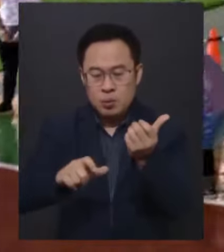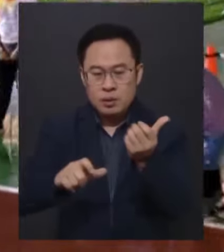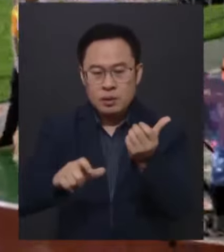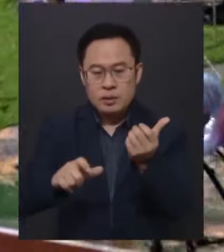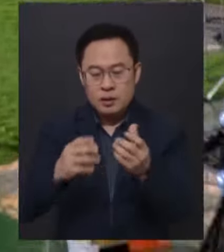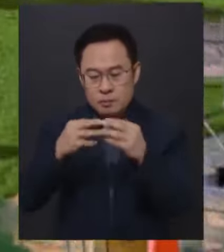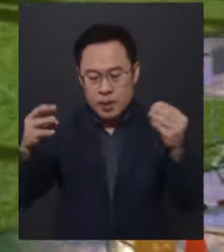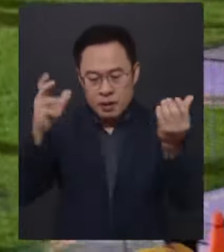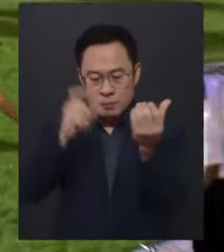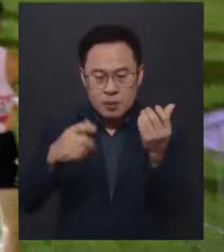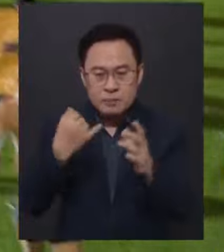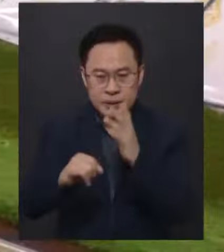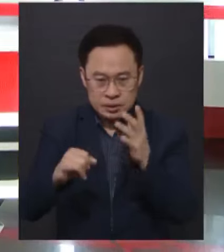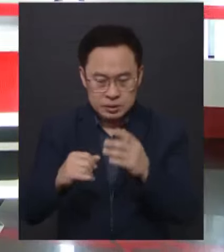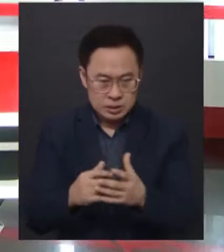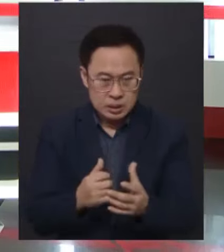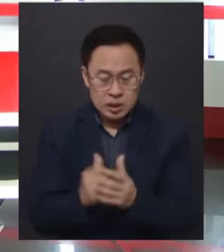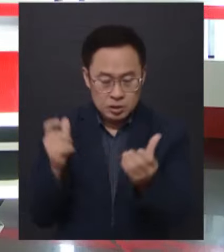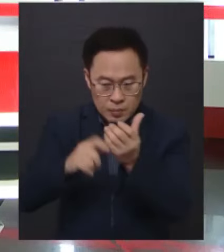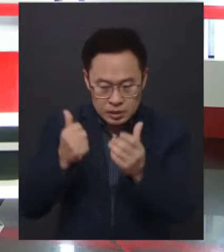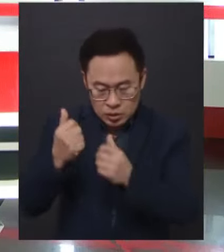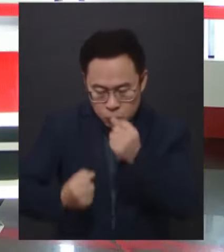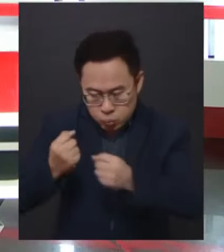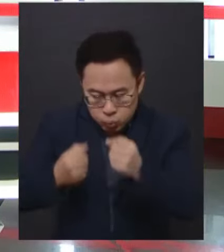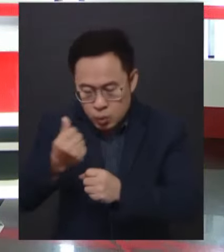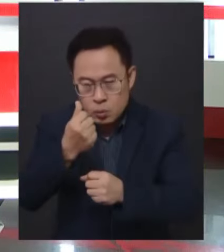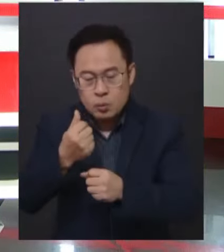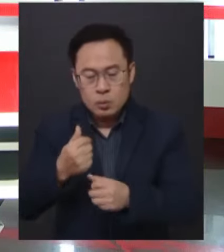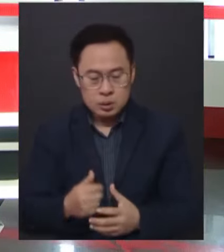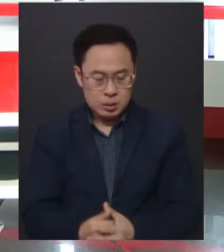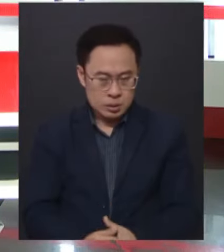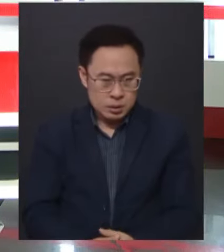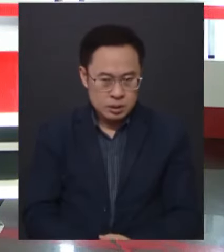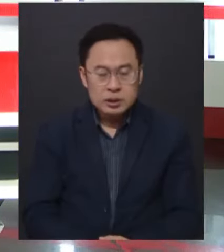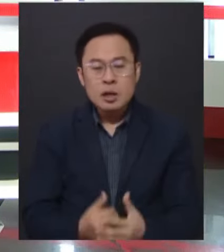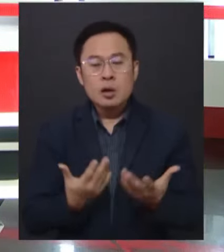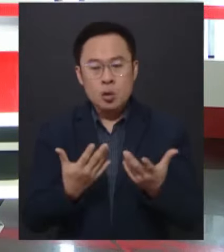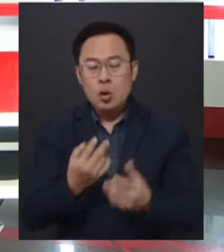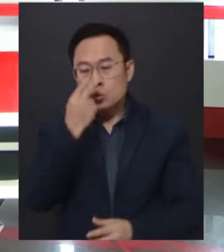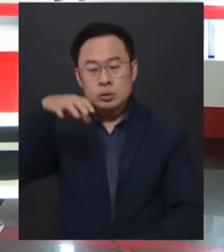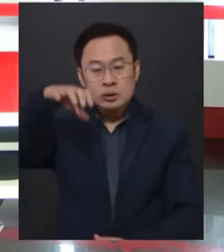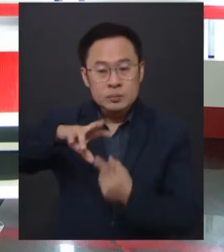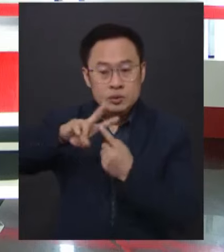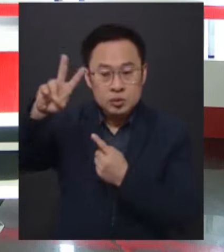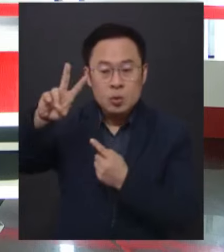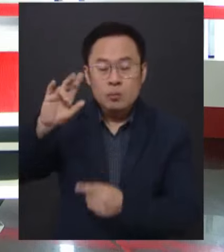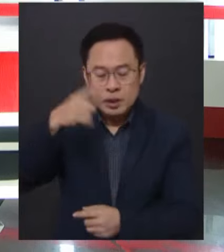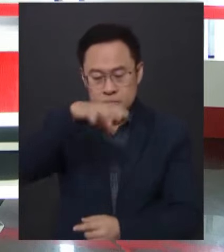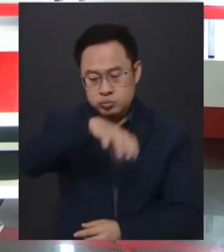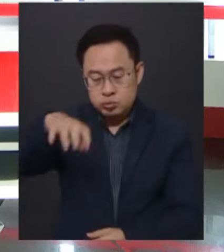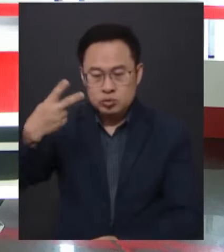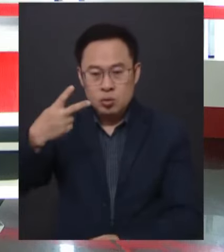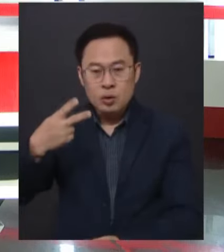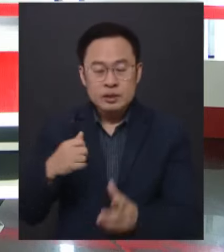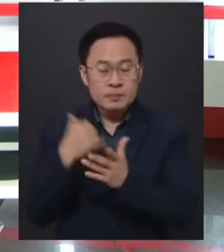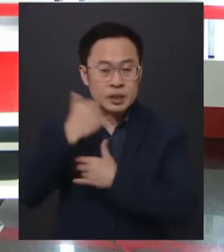ถกยิ่งถ้าส่งไม้จังหวะดีเท่าไหร่ก็จะได้เปรียบคู่ต่อสู้เท่านั้นน่ะนะคะก็เดี๋ยวส่งกำลังใจกันต่อไปค่ะสำหรับอีก 2ศึกนะคะนั่นก็คือ